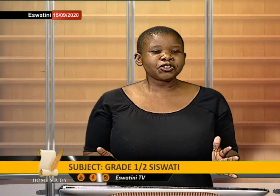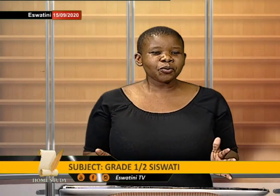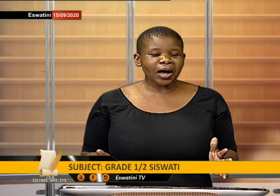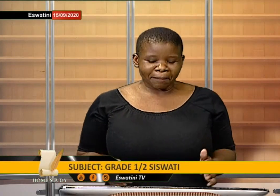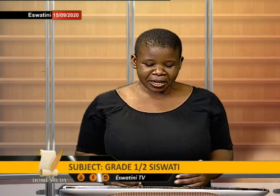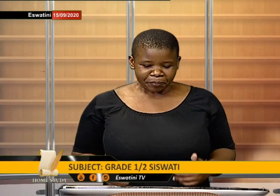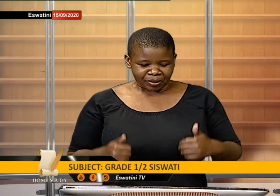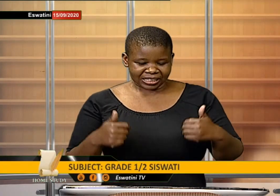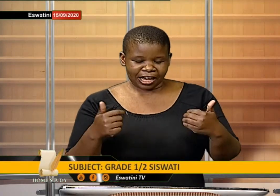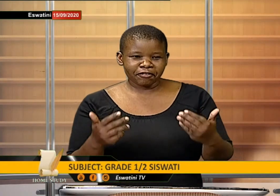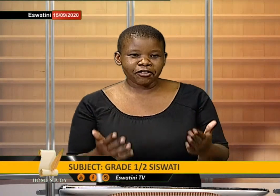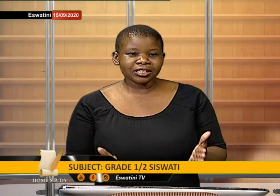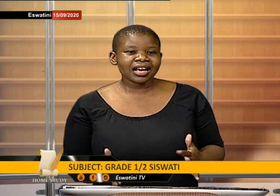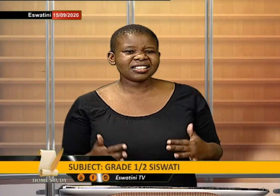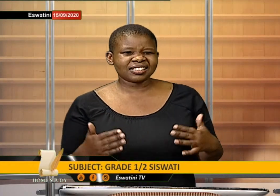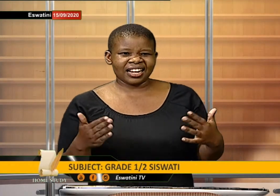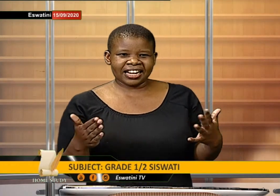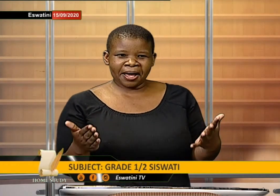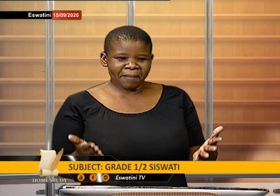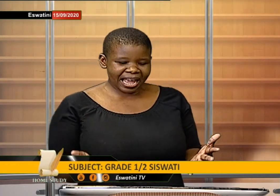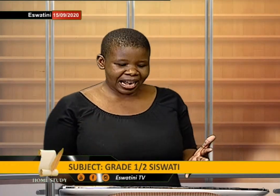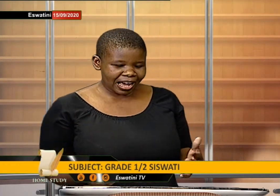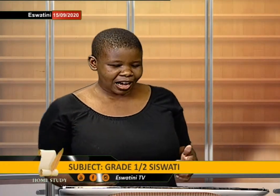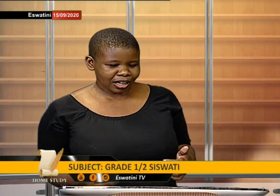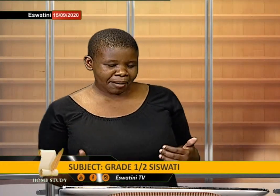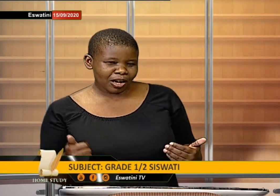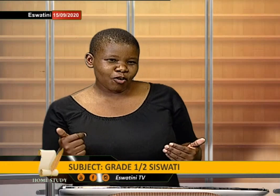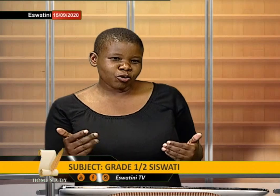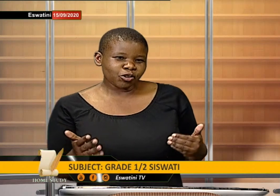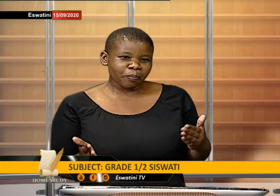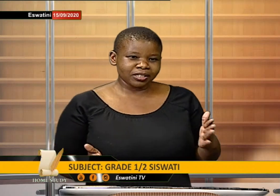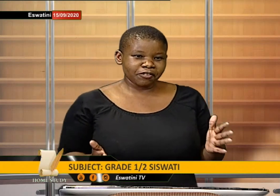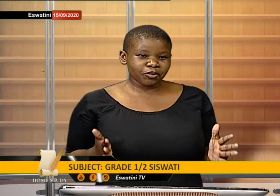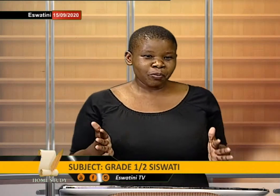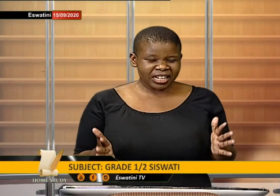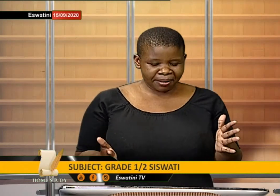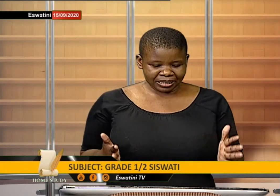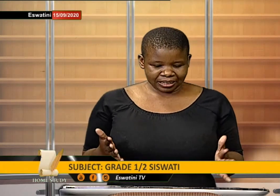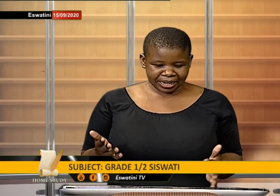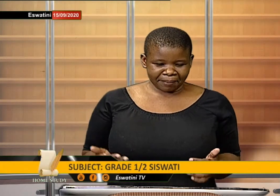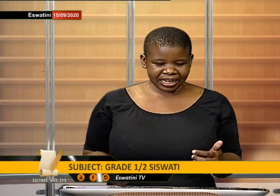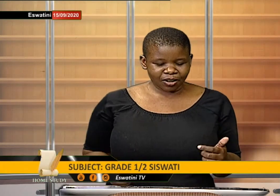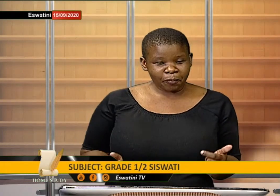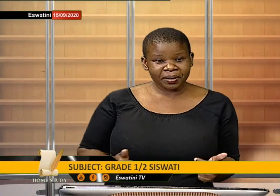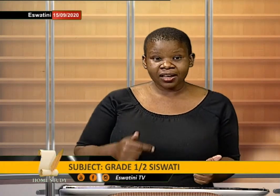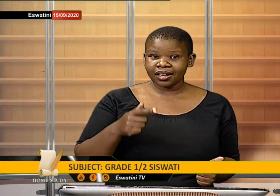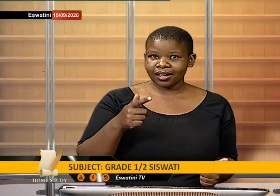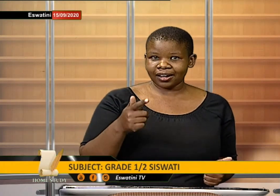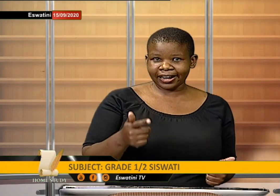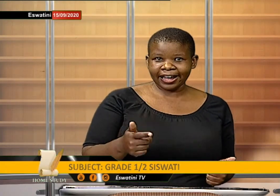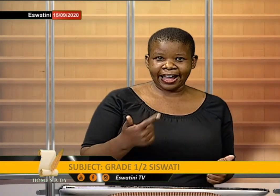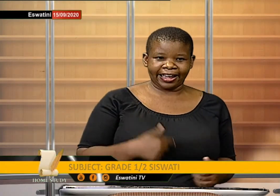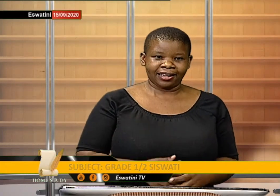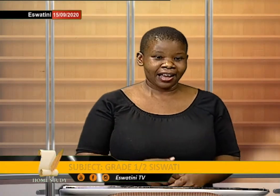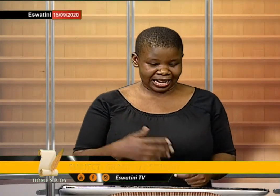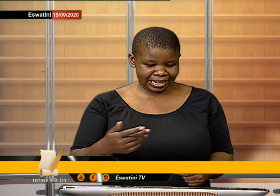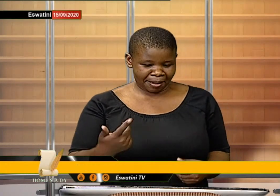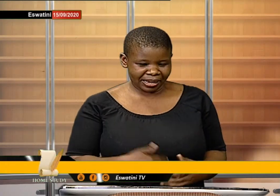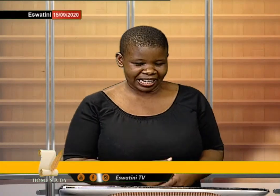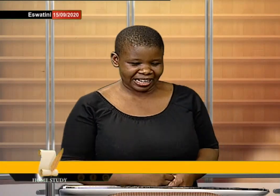ke mfundzi wami, safunza, sahlabela. Ngicabanga ukuthi utawuphinze futhi umhlabelele namake kuphi?